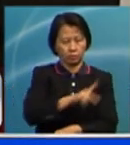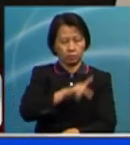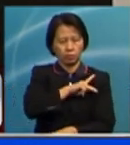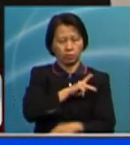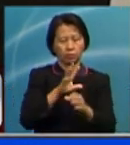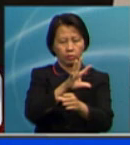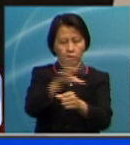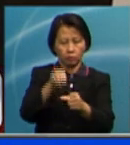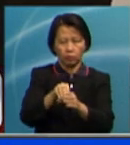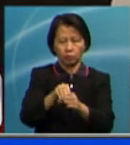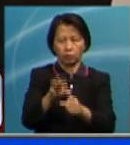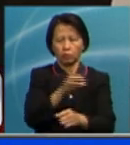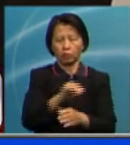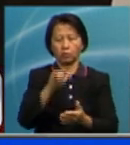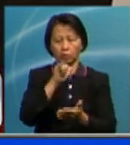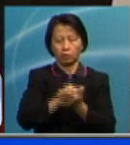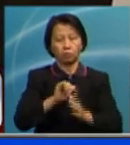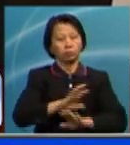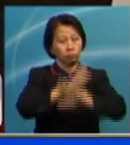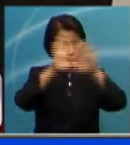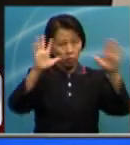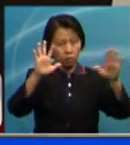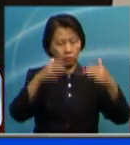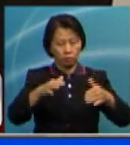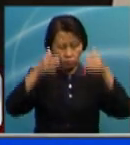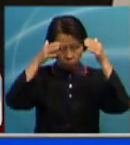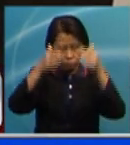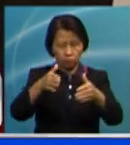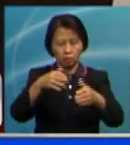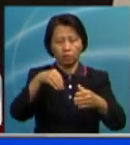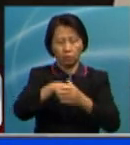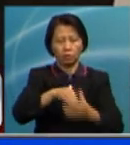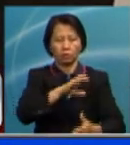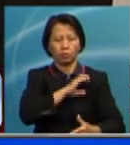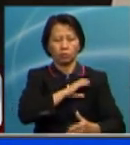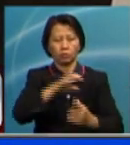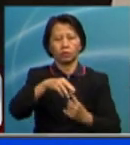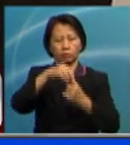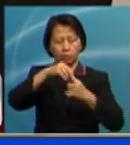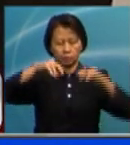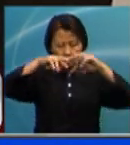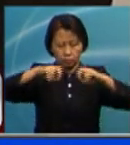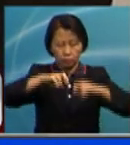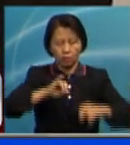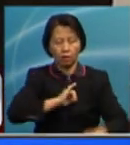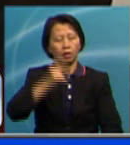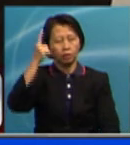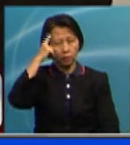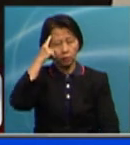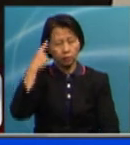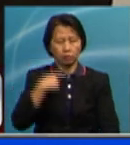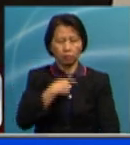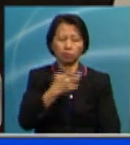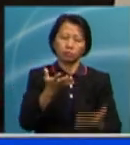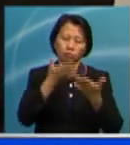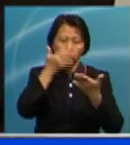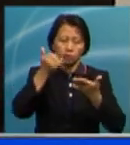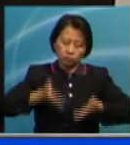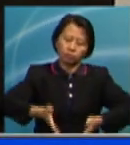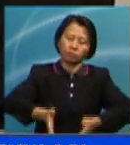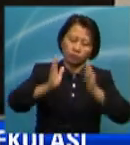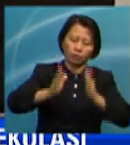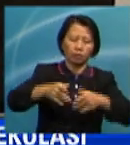involved and that has clearly been indicated to our and i we all